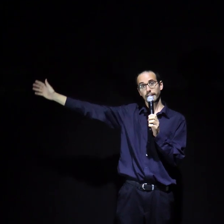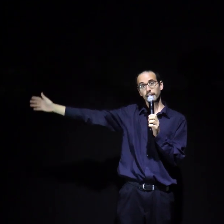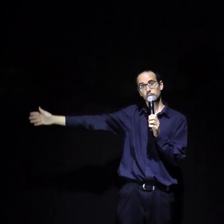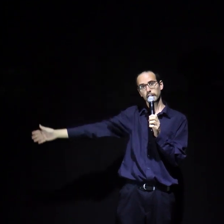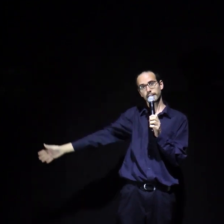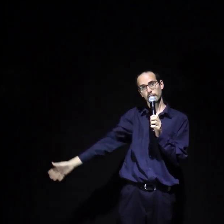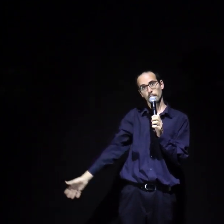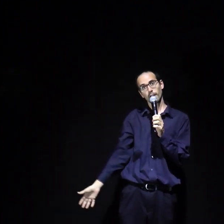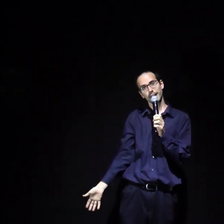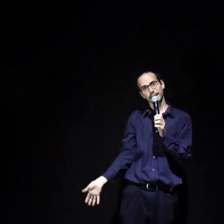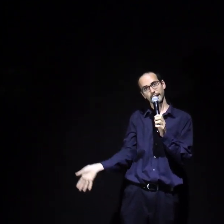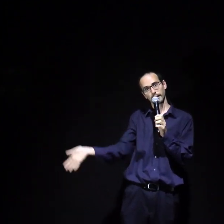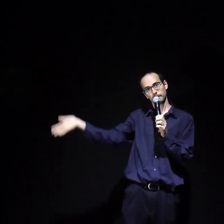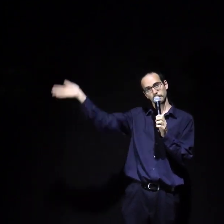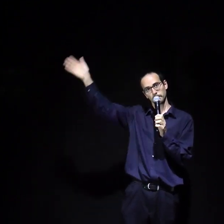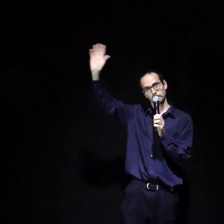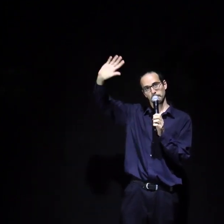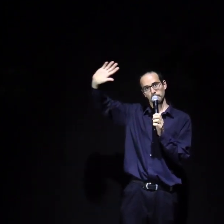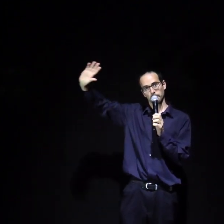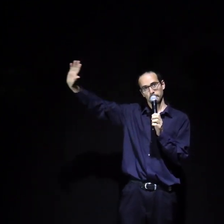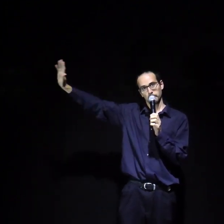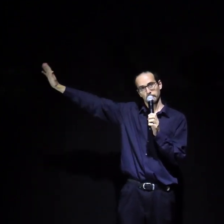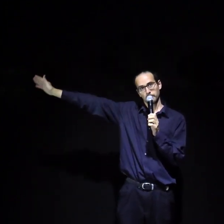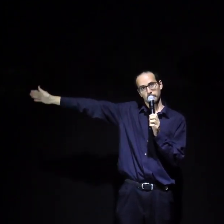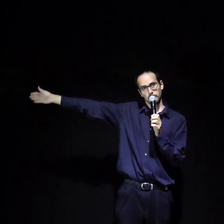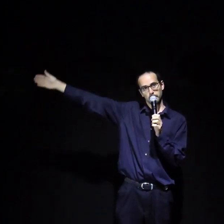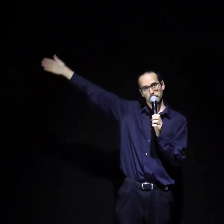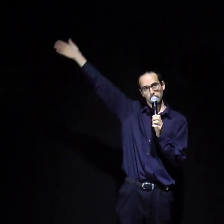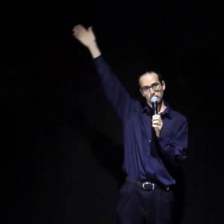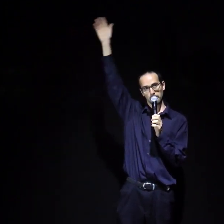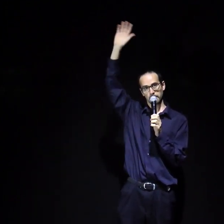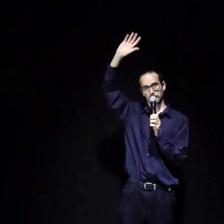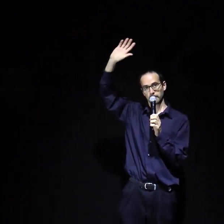Jo moc la dreta, vosaltres heu de moure l'esquerra.